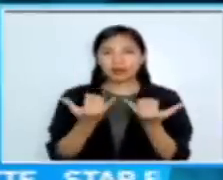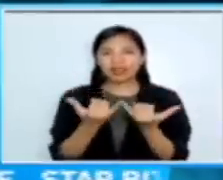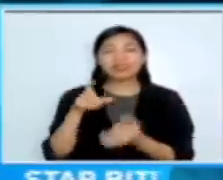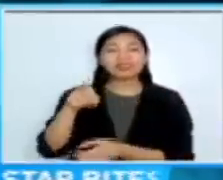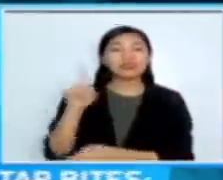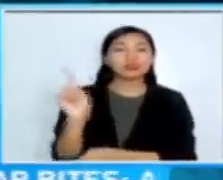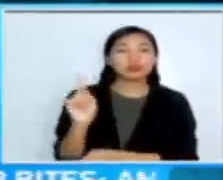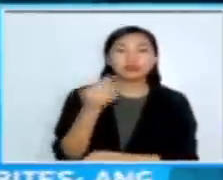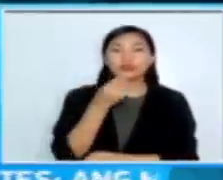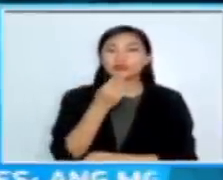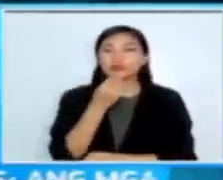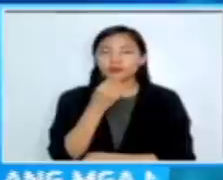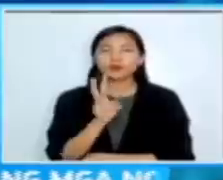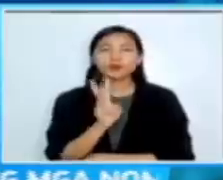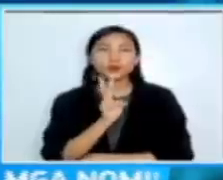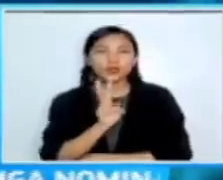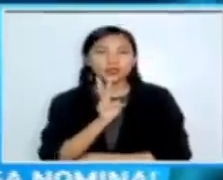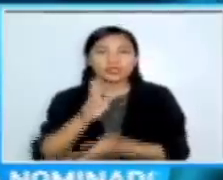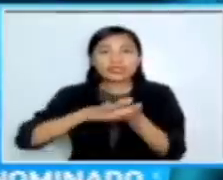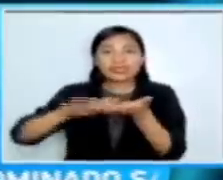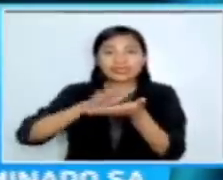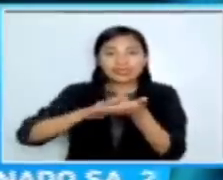tubig, hygiene kits,